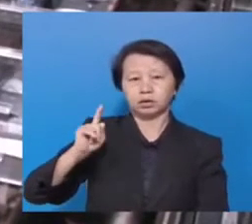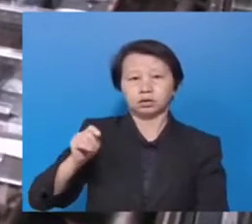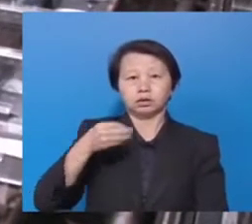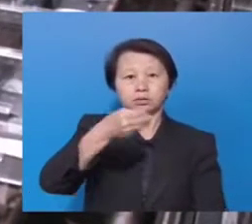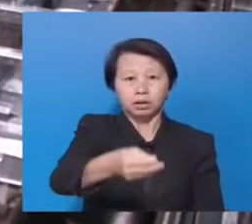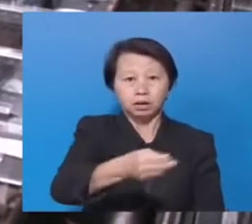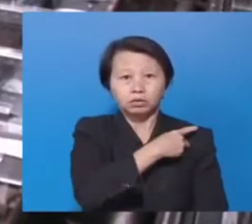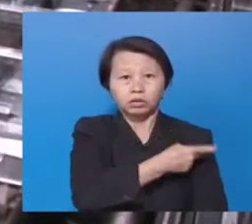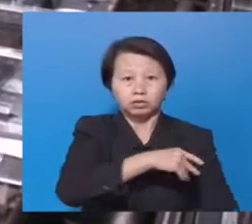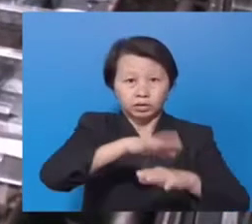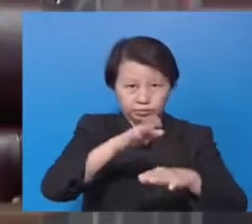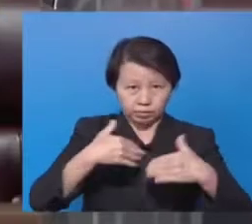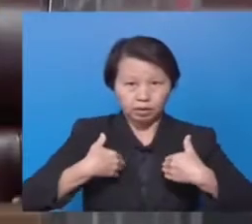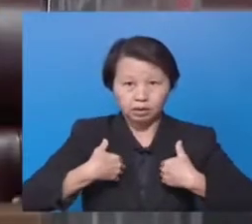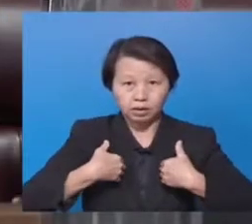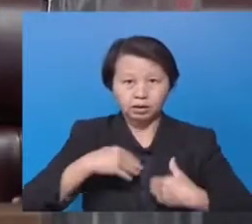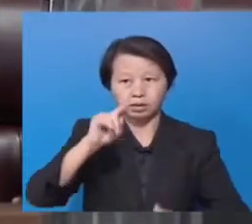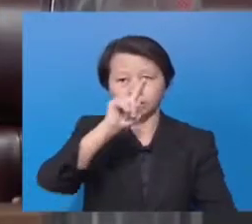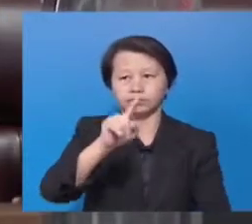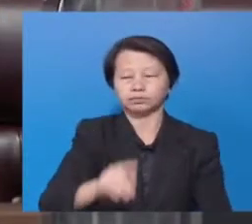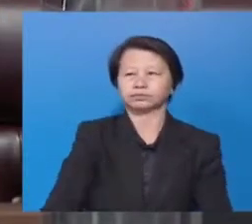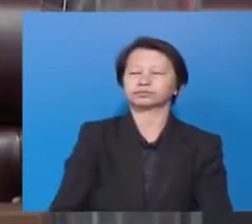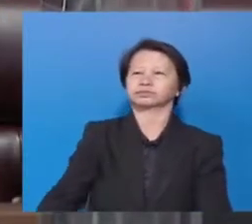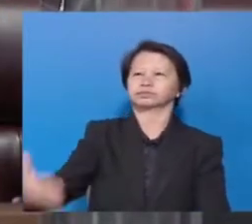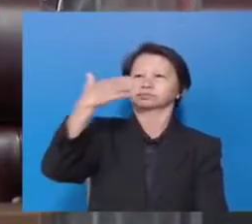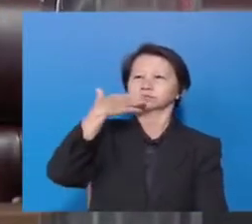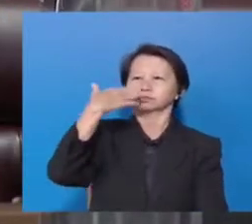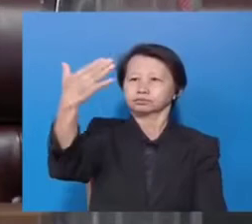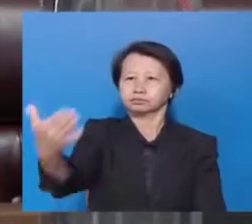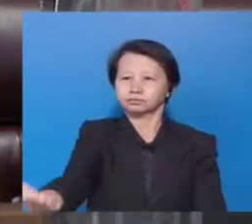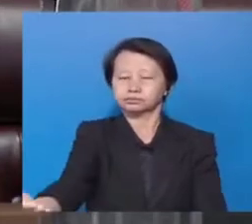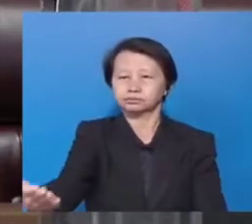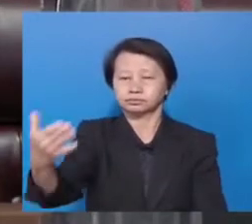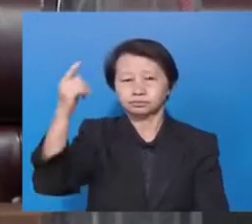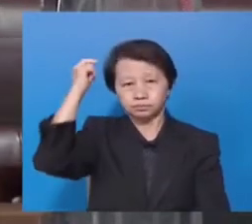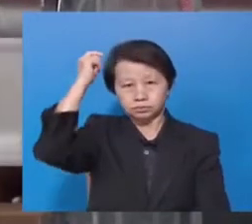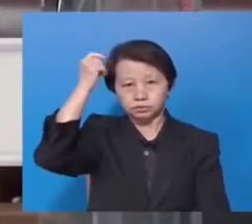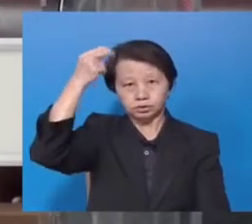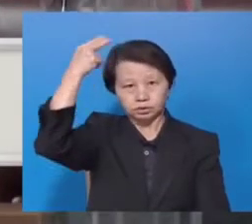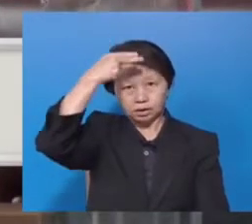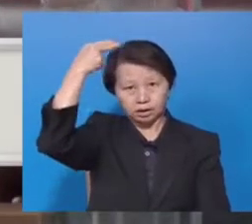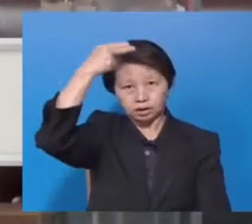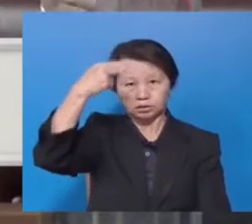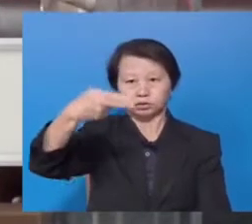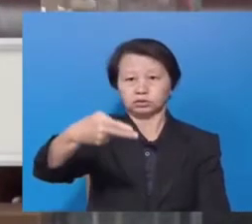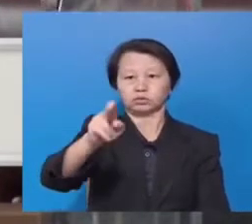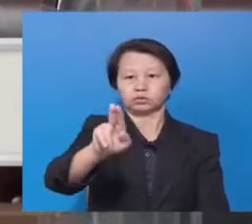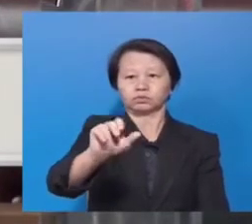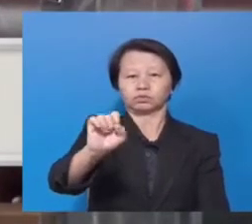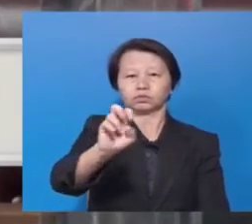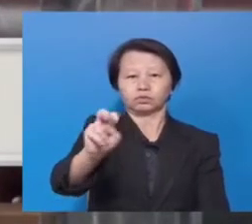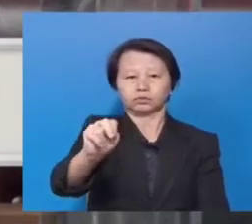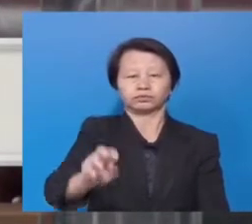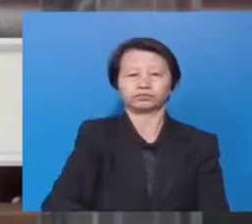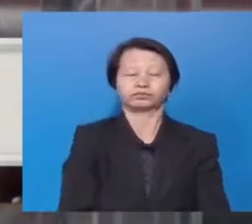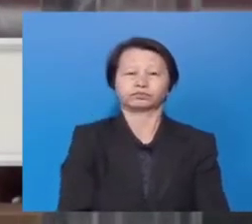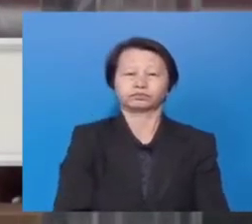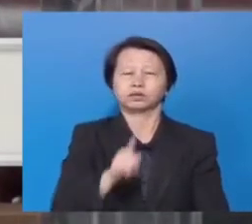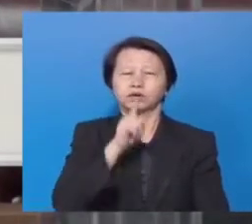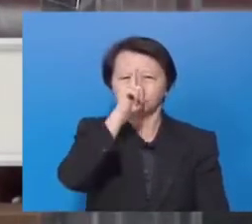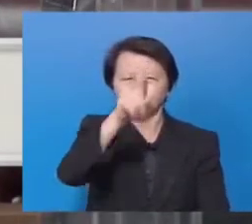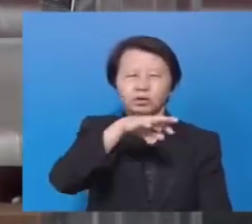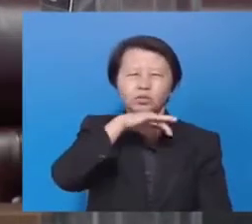hai eh juga sih tassibo dikasih ya muadzin sebelah aja ah pencemaran yang